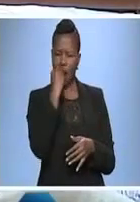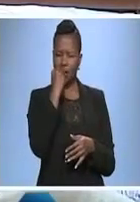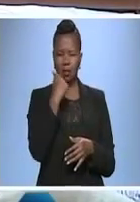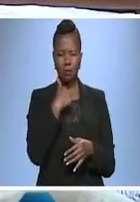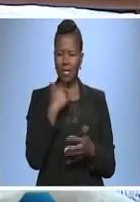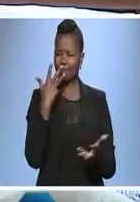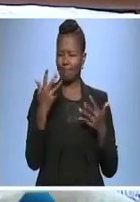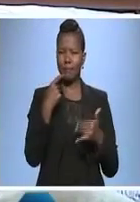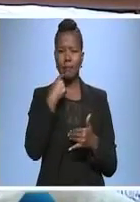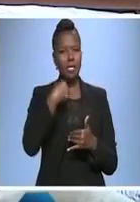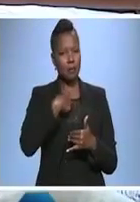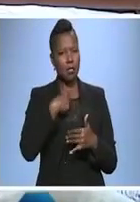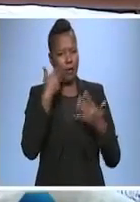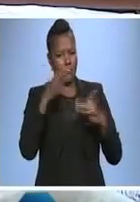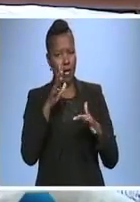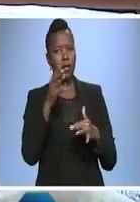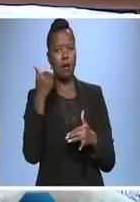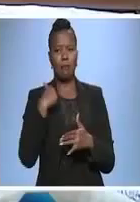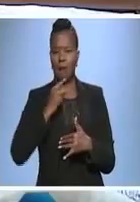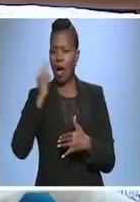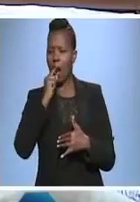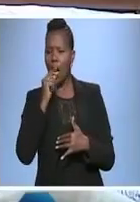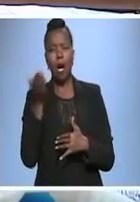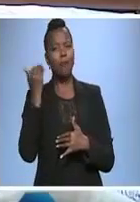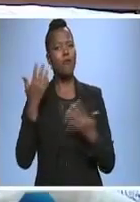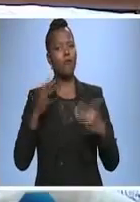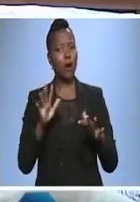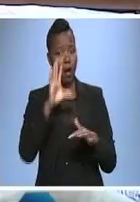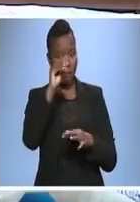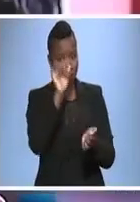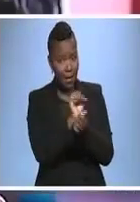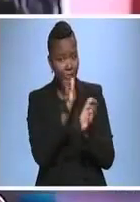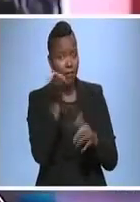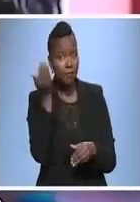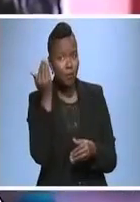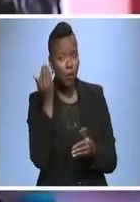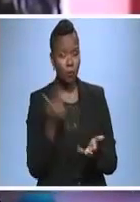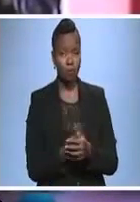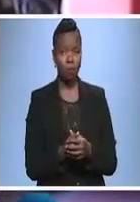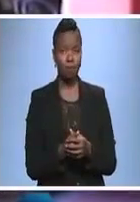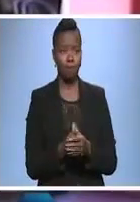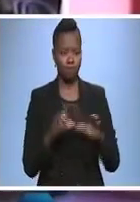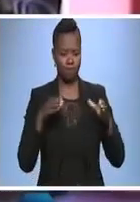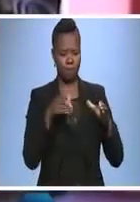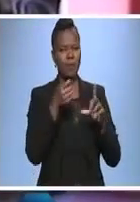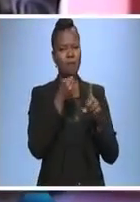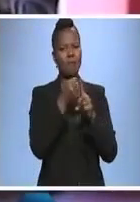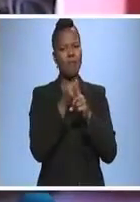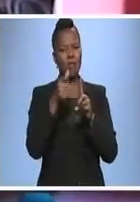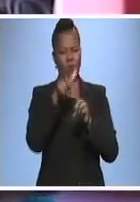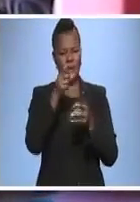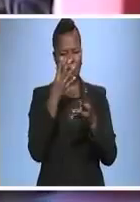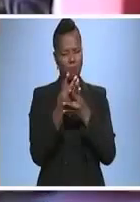kumqashi awusho ukuthi bake bakuqambela amhanga mhlawumbe wamanejela, uthi umbuzo wake waboshwa. Inhlanganelo lamalungelo eyiboshwa